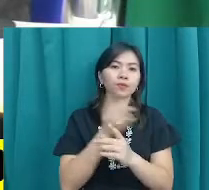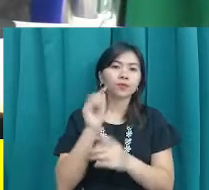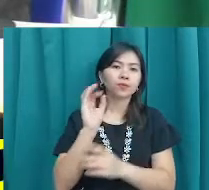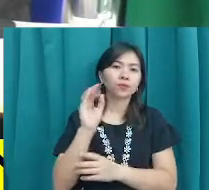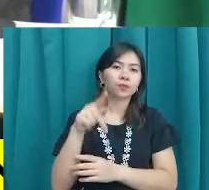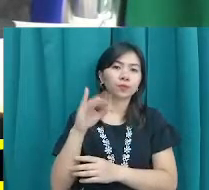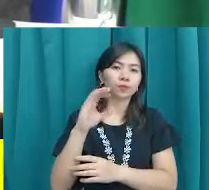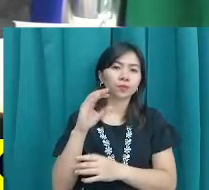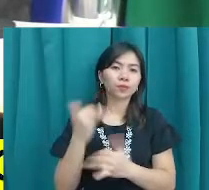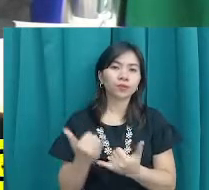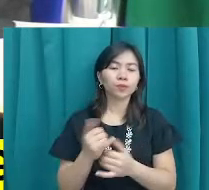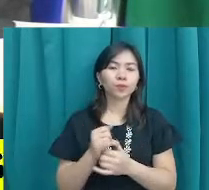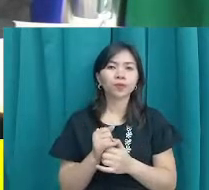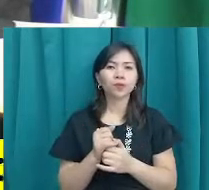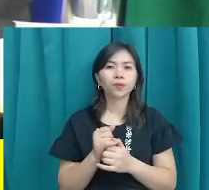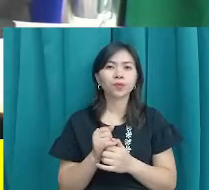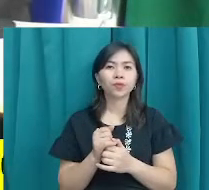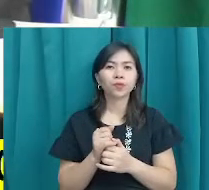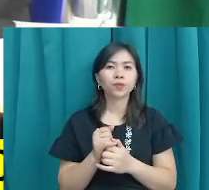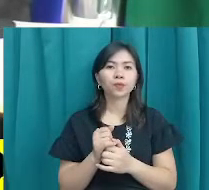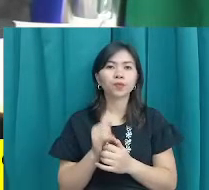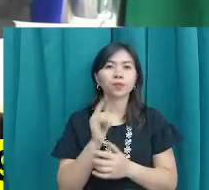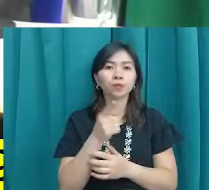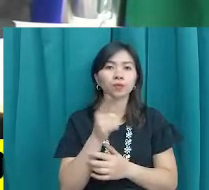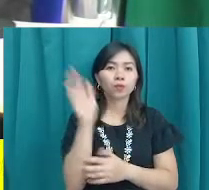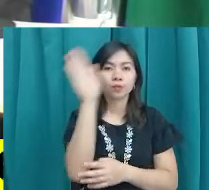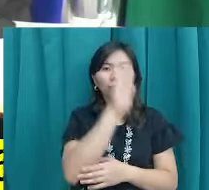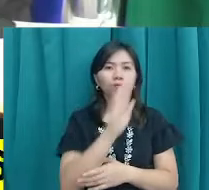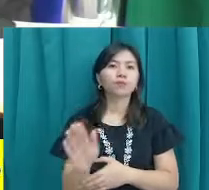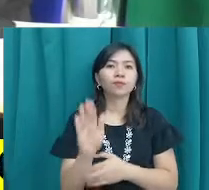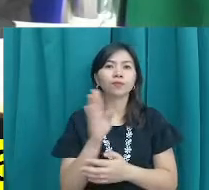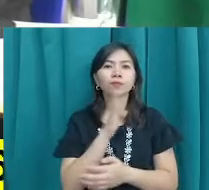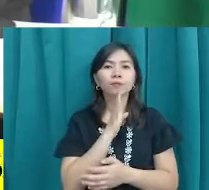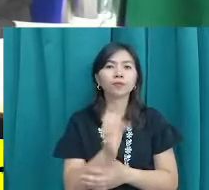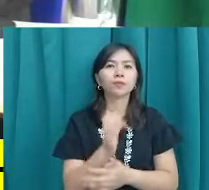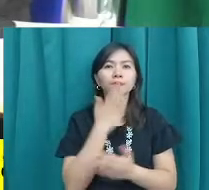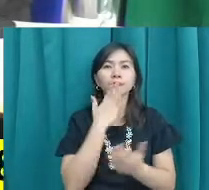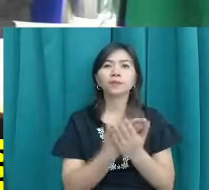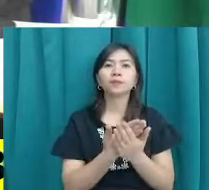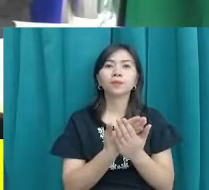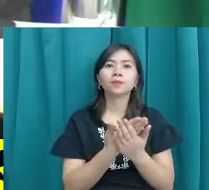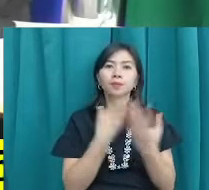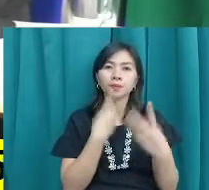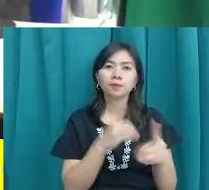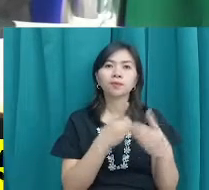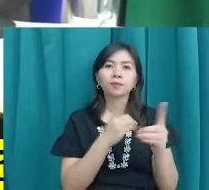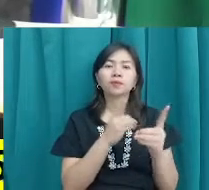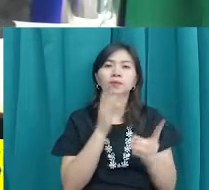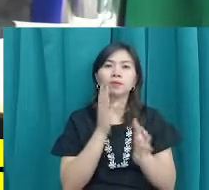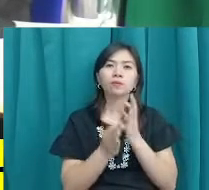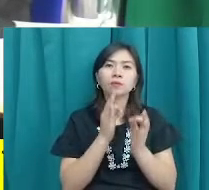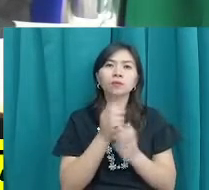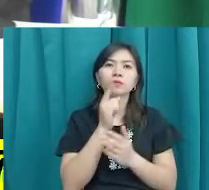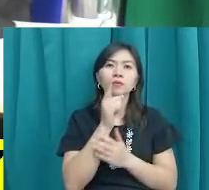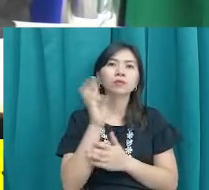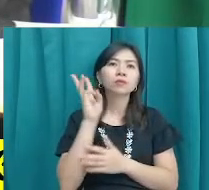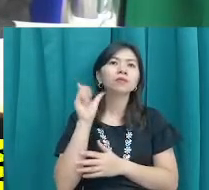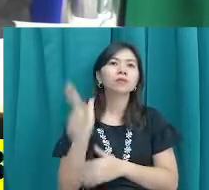Now, take note of this, young people. You will never be a good disciple if you